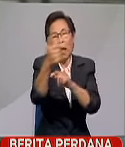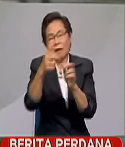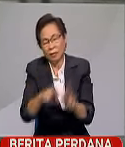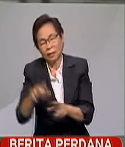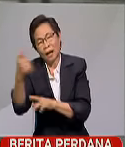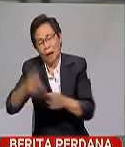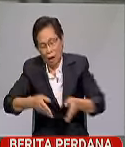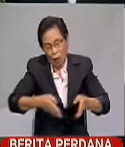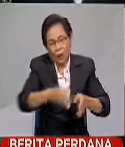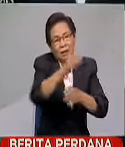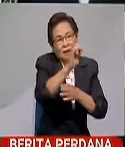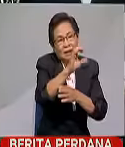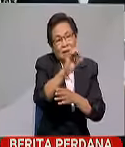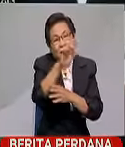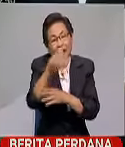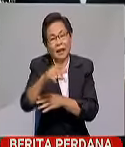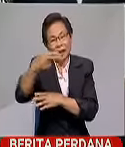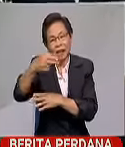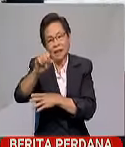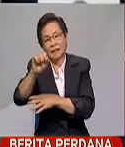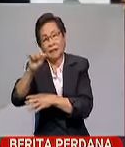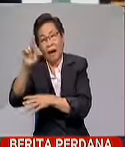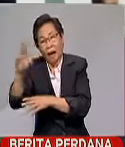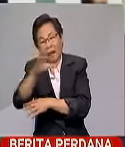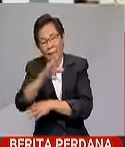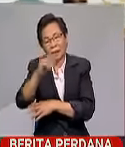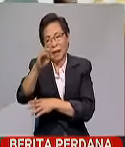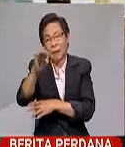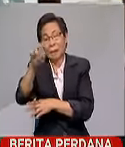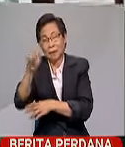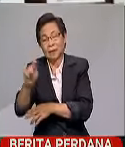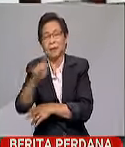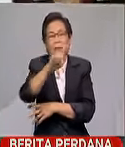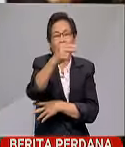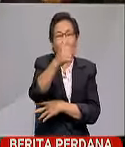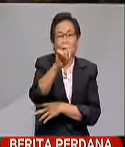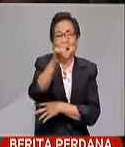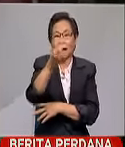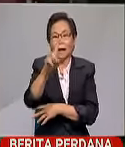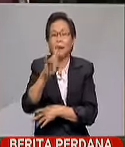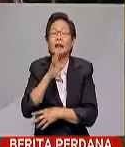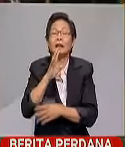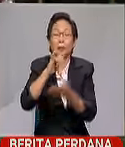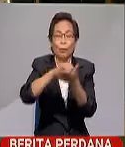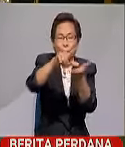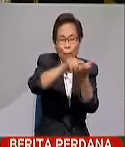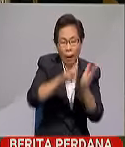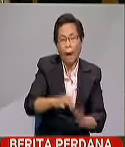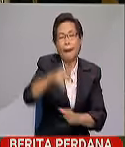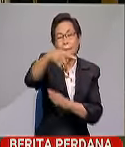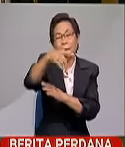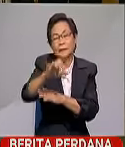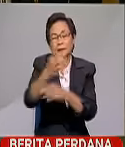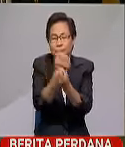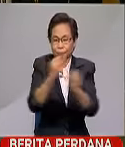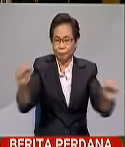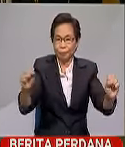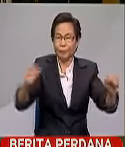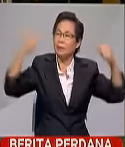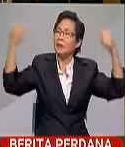laluan ECRL, HSR dan MRT. Khalid menyatakannya kepada media selepas sidang media mengenai persiapan